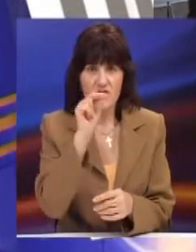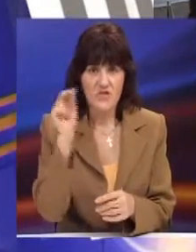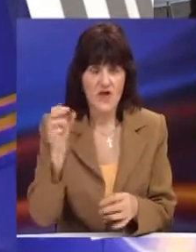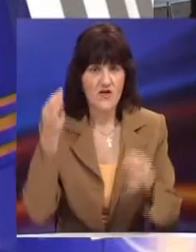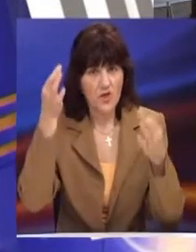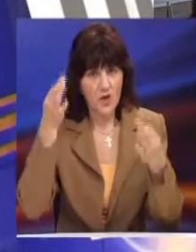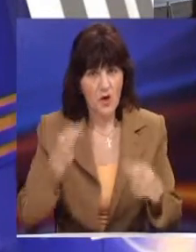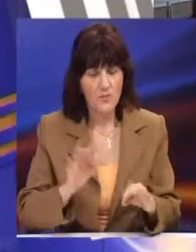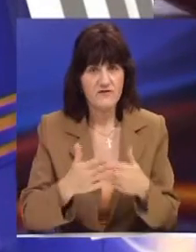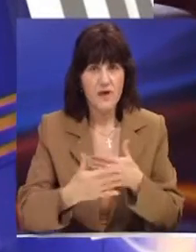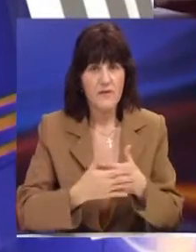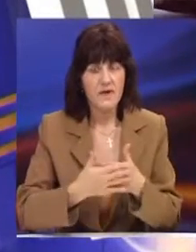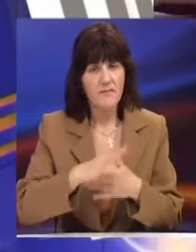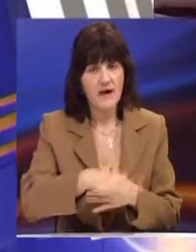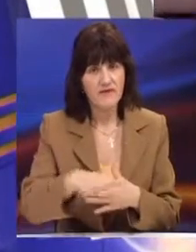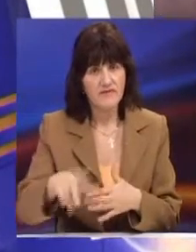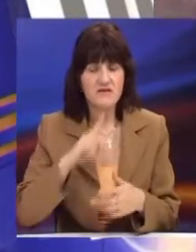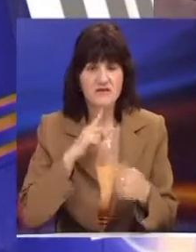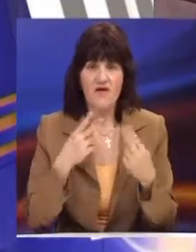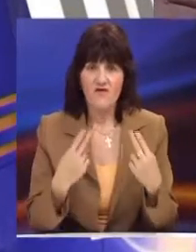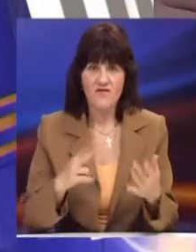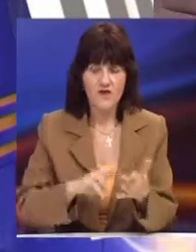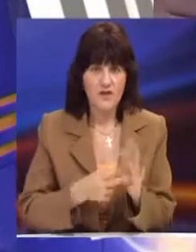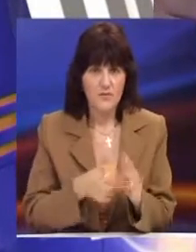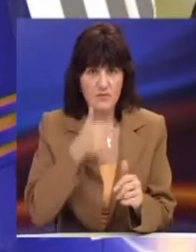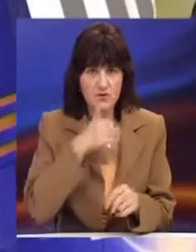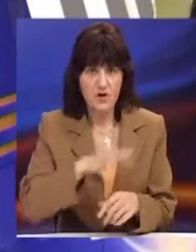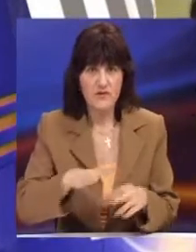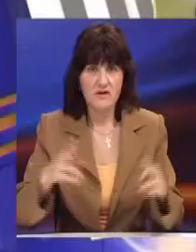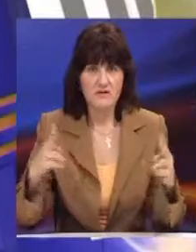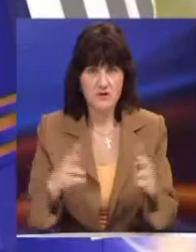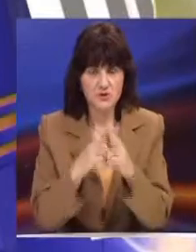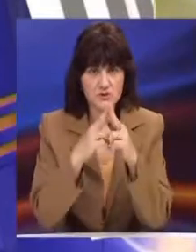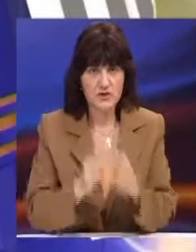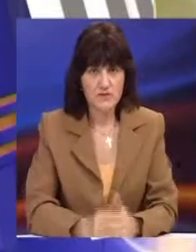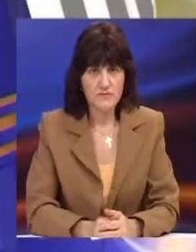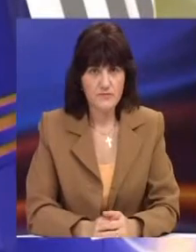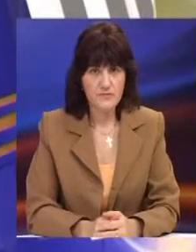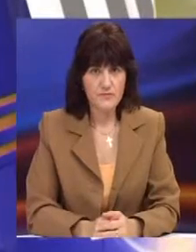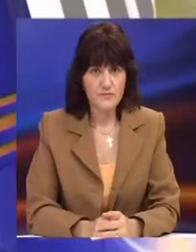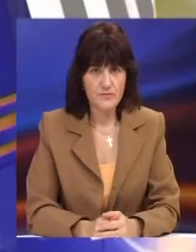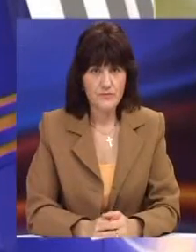sve obaveze koje društvo ima prema deci, kao i na najvažnije probleme sa kojima se deca suočavaju.